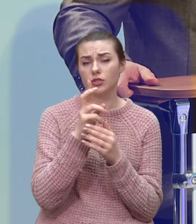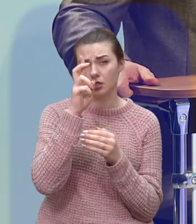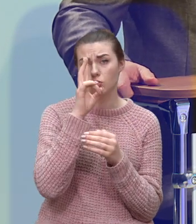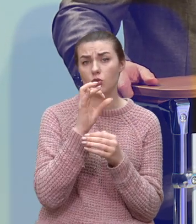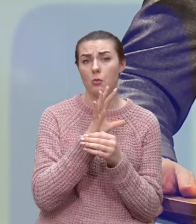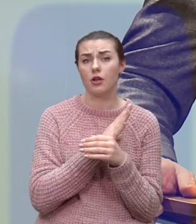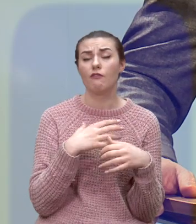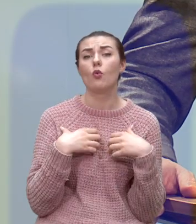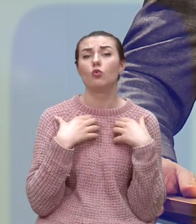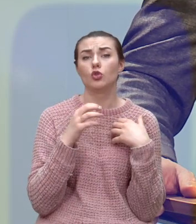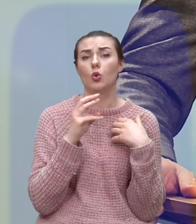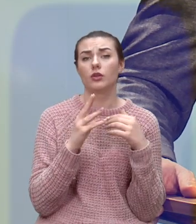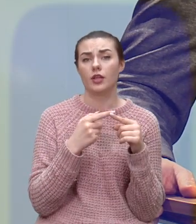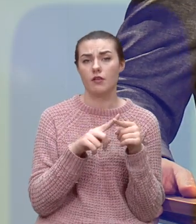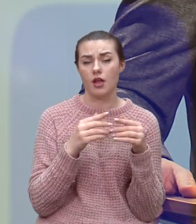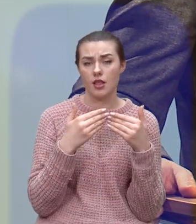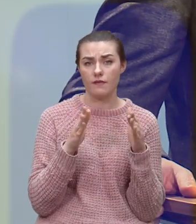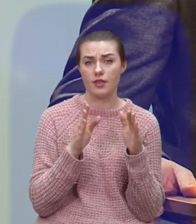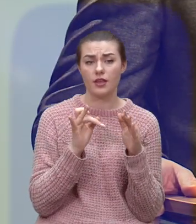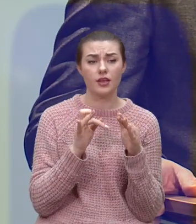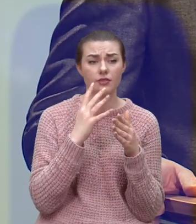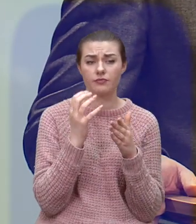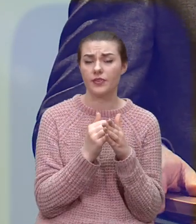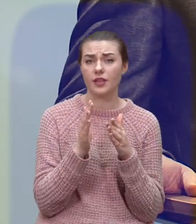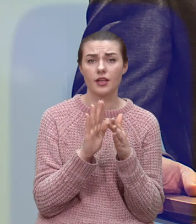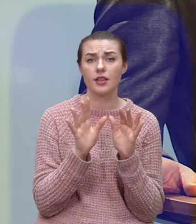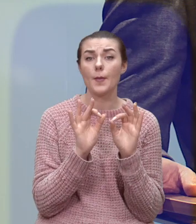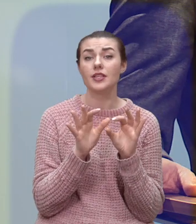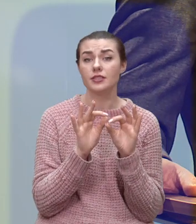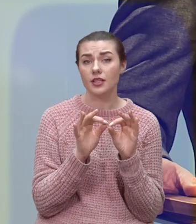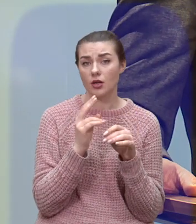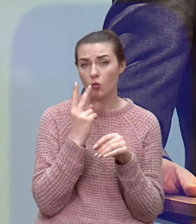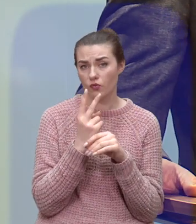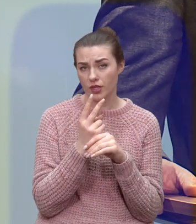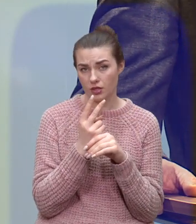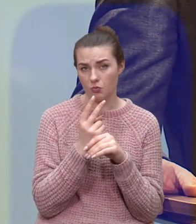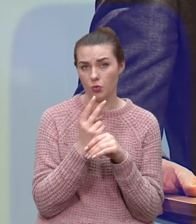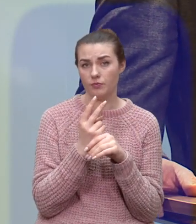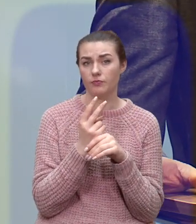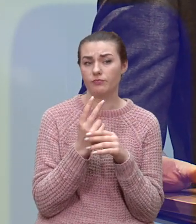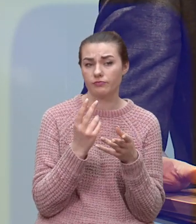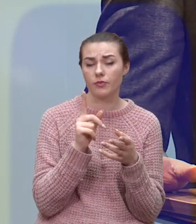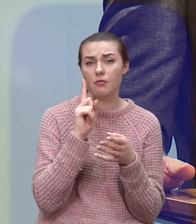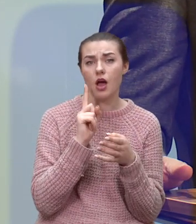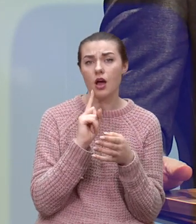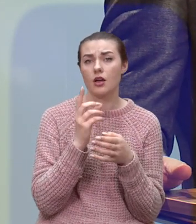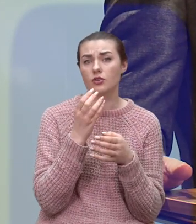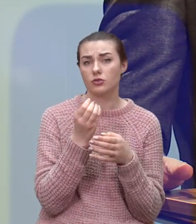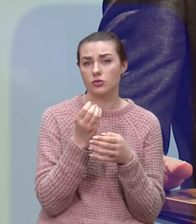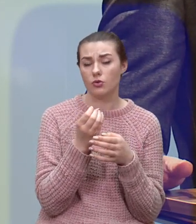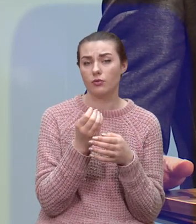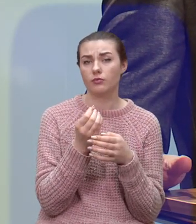царю но был в ужасе от этого откровения и находил объяснение увиденным то есть пока